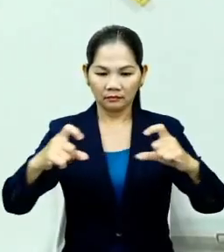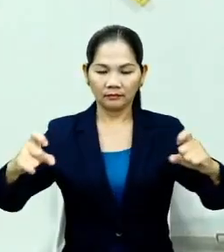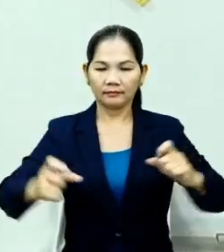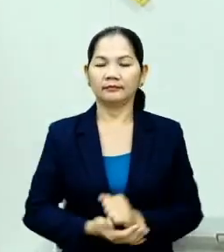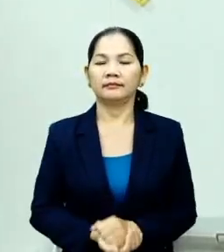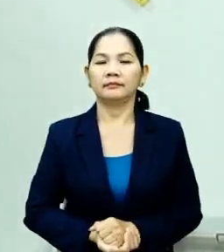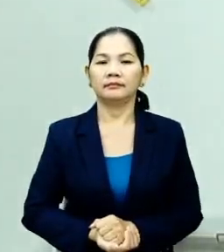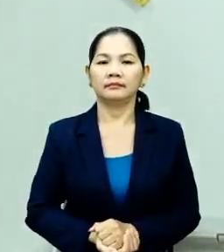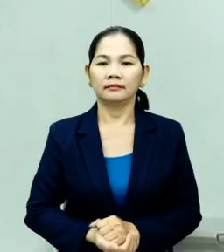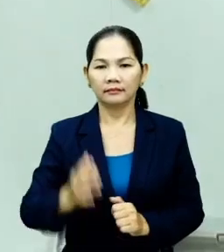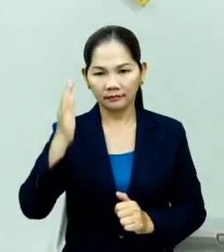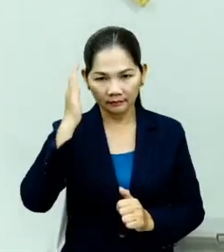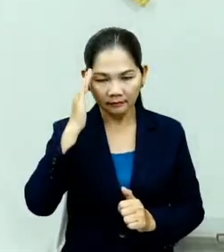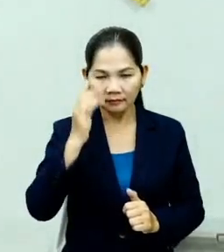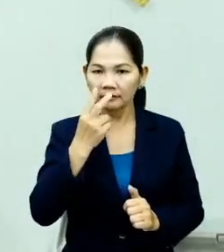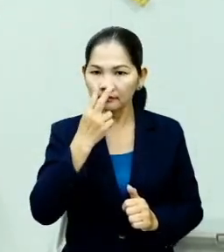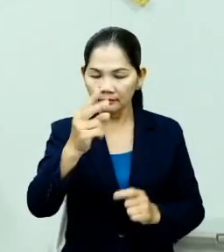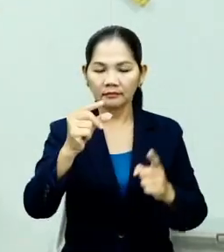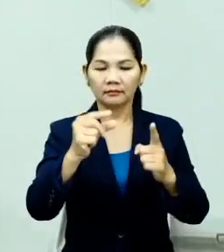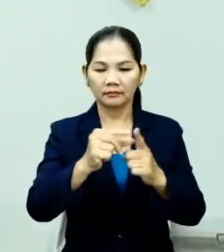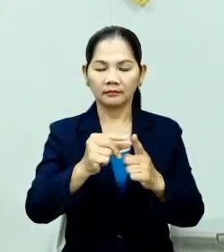mùi tiết. Chà con chà mời tặng ạc ní.